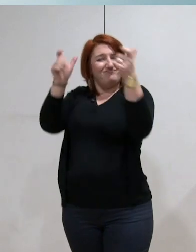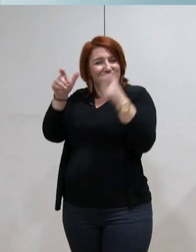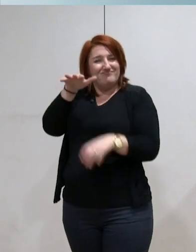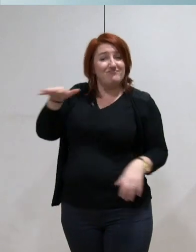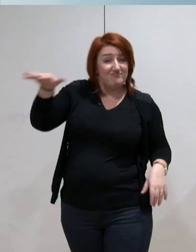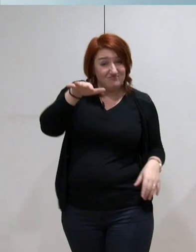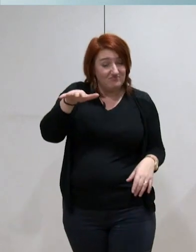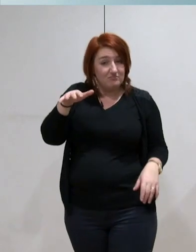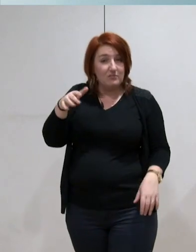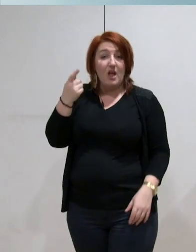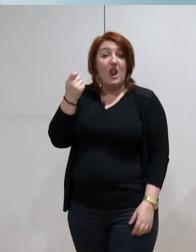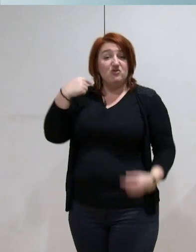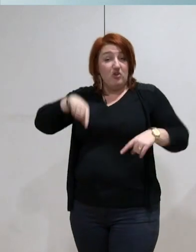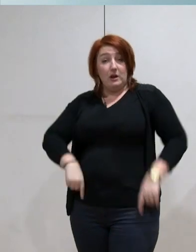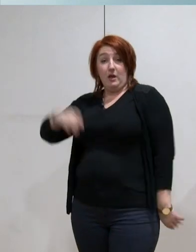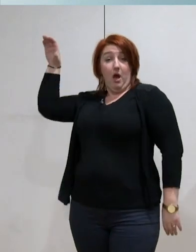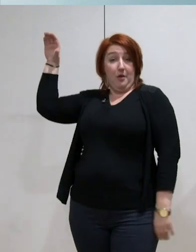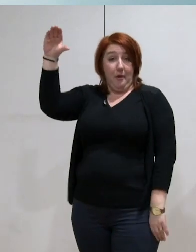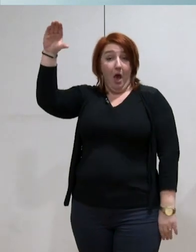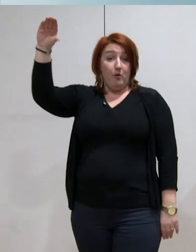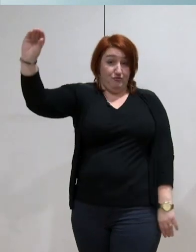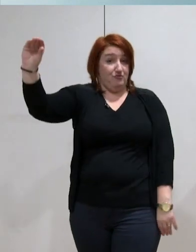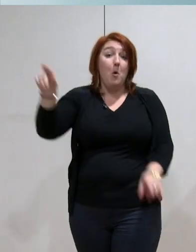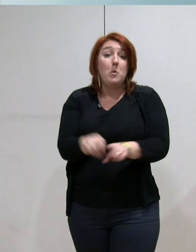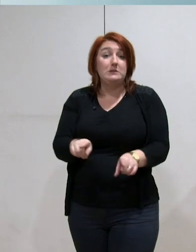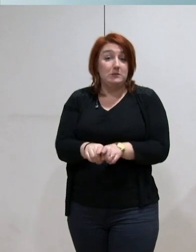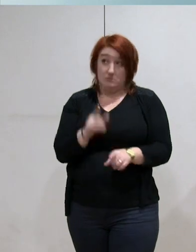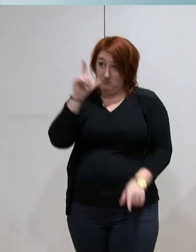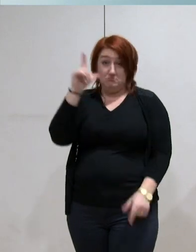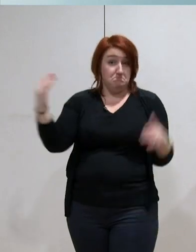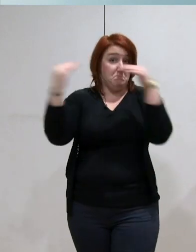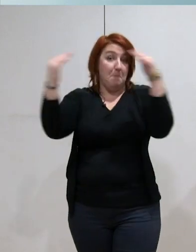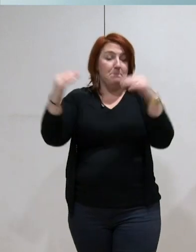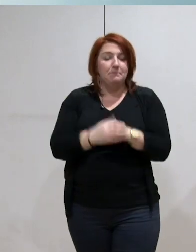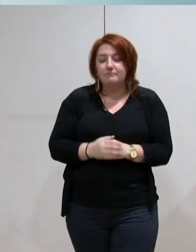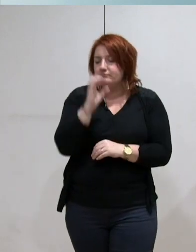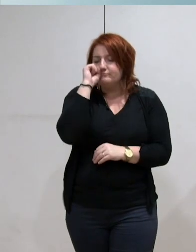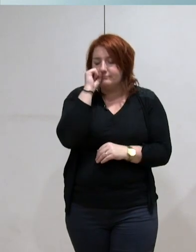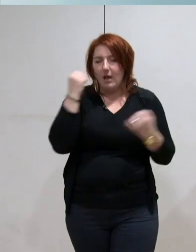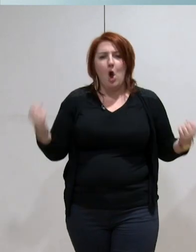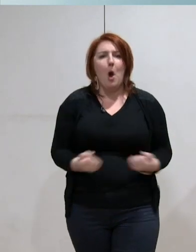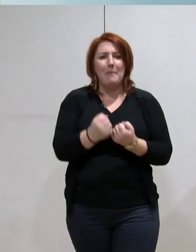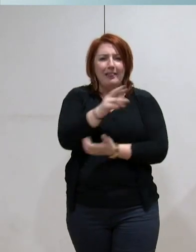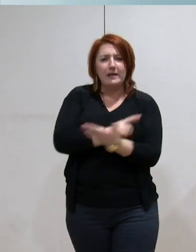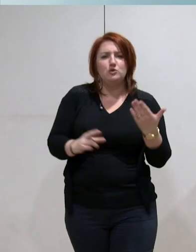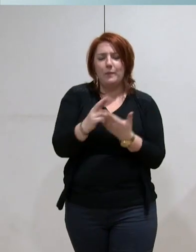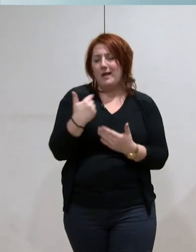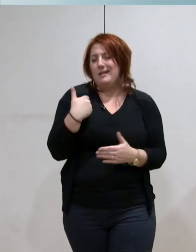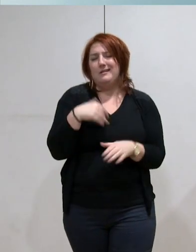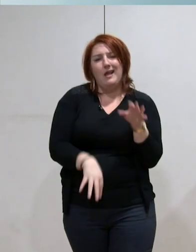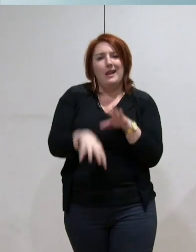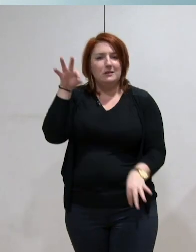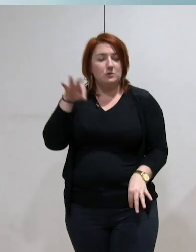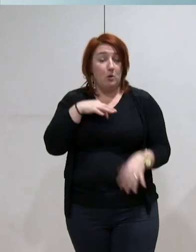fouet par la baisse des dotations de l'État on a appris au cours de cette campagne des régionales qu'en 10ant Monsieur